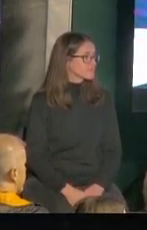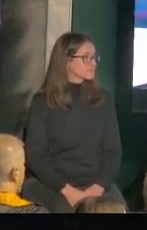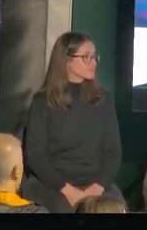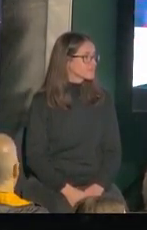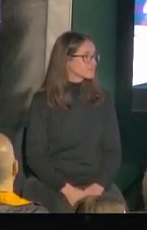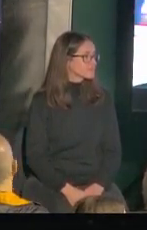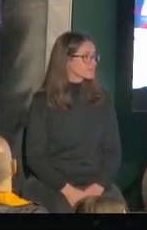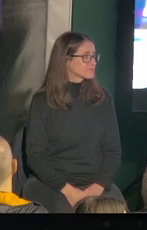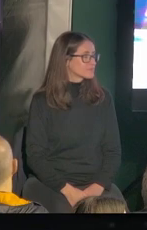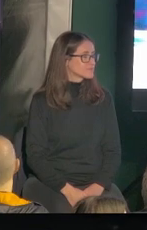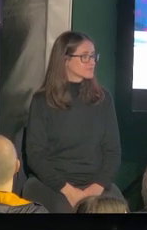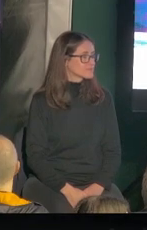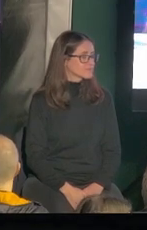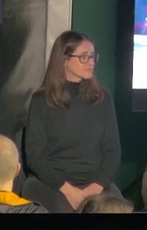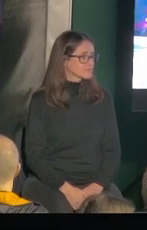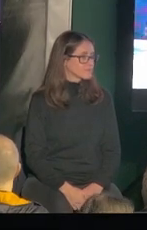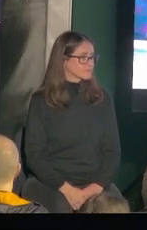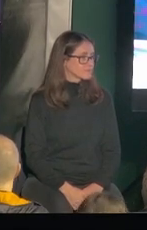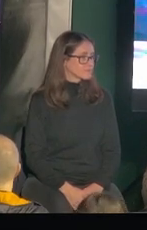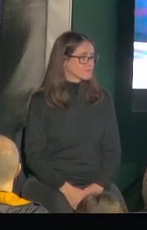Deixem dos aquí.